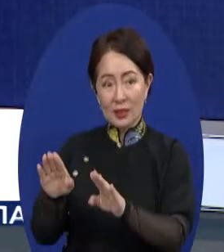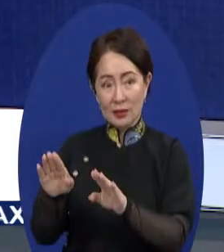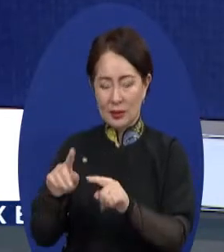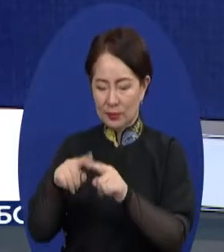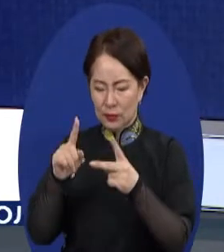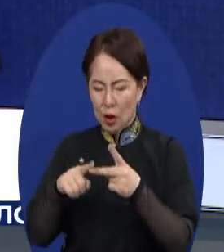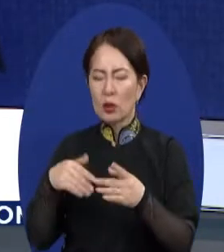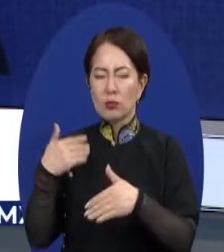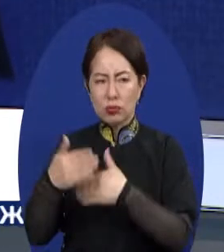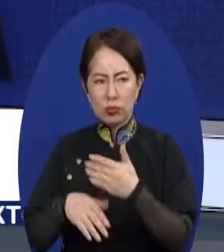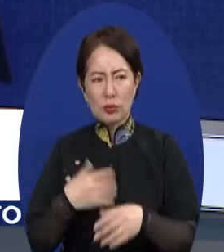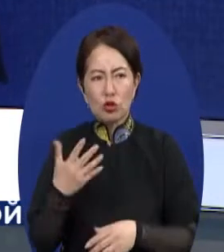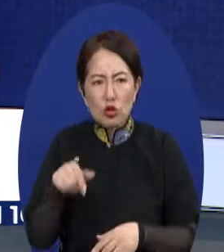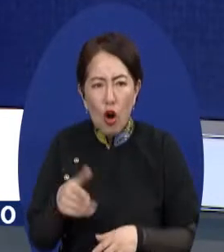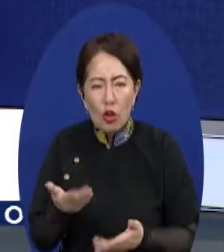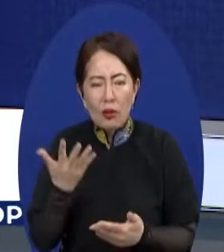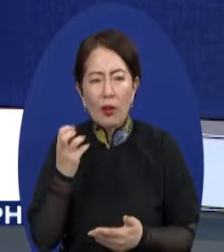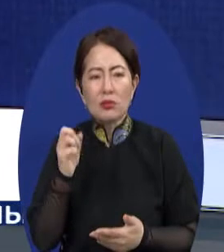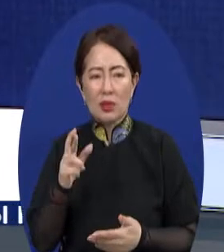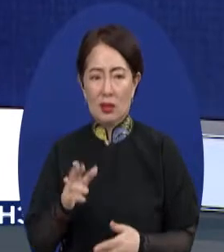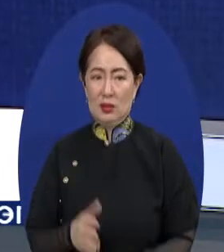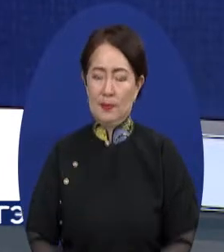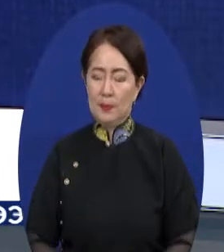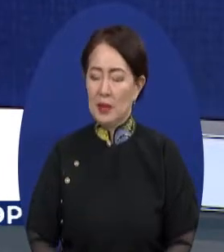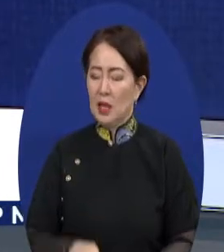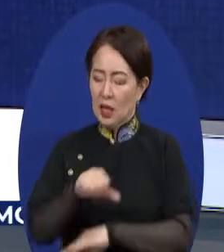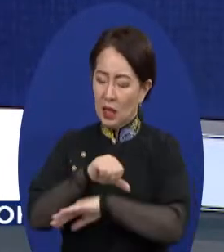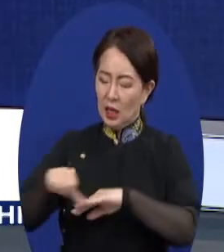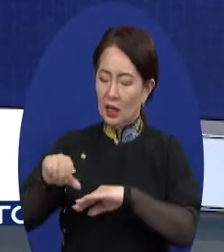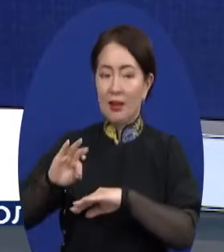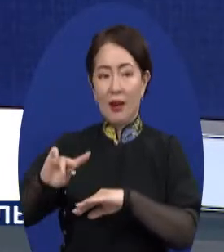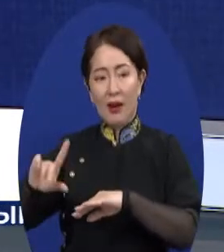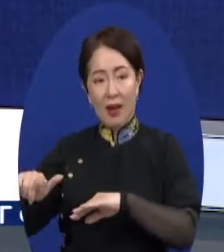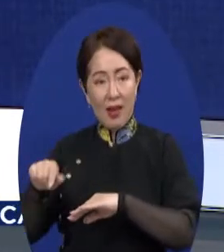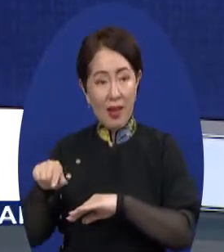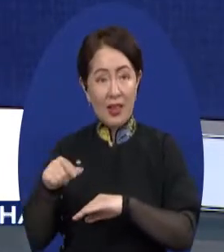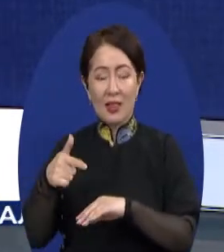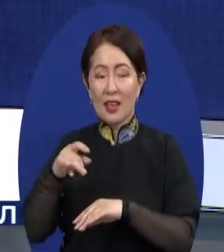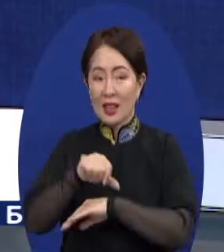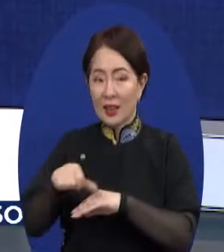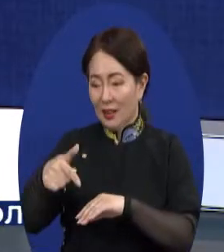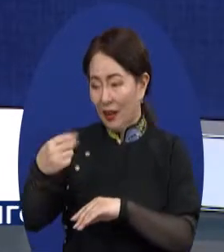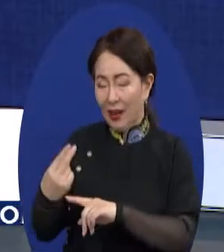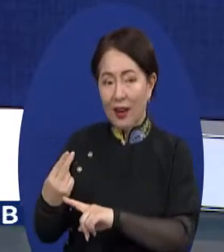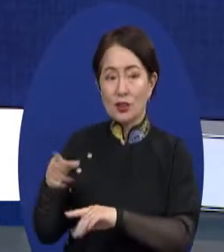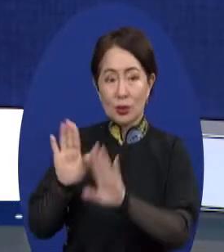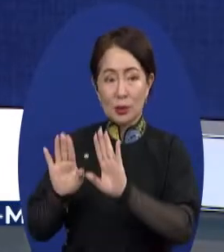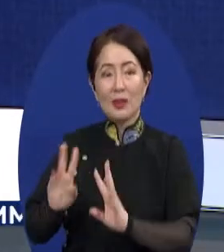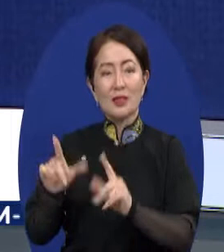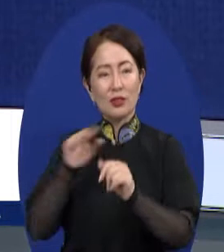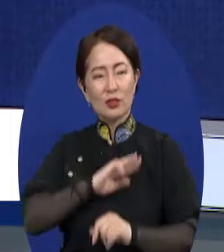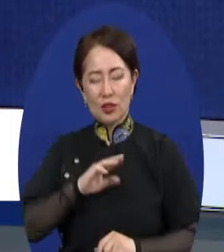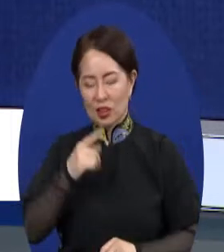нь дөнгөж 5 сая тонн байгаа. Тийм учраас хилгайлын энэ хилийн гацалттай байгаа нөхцөл байдлыг сайжруулахын тулд бүгднээр